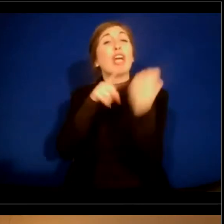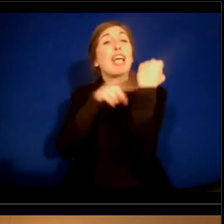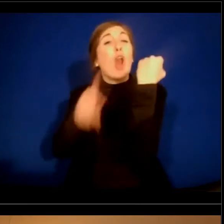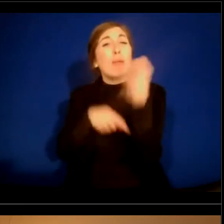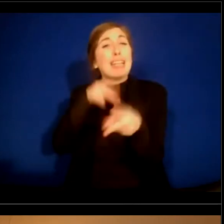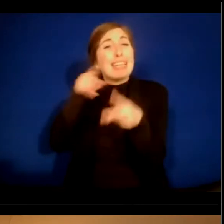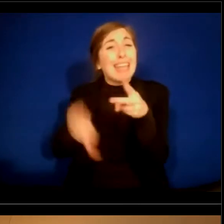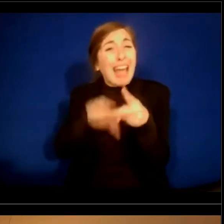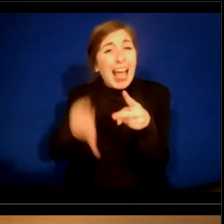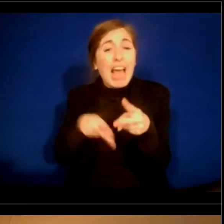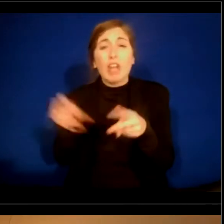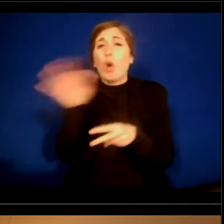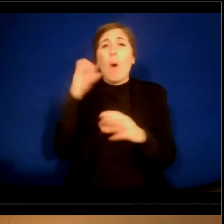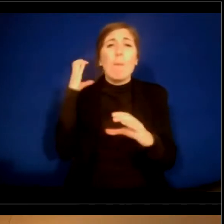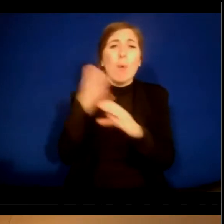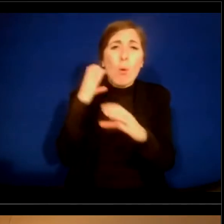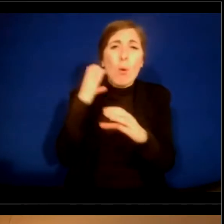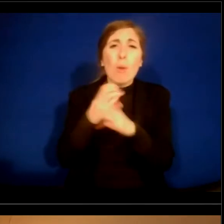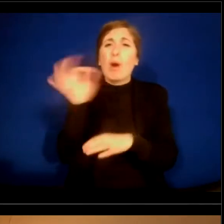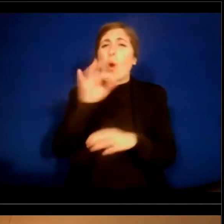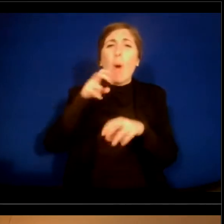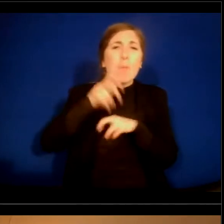in pullman e a piedi per